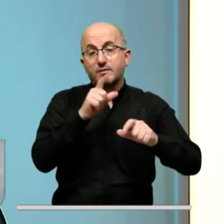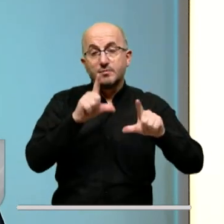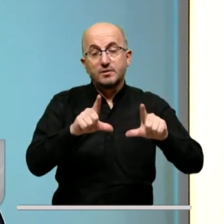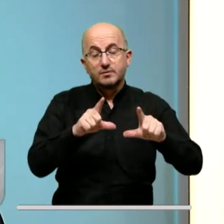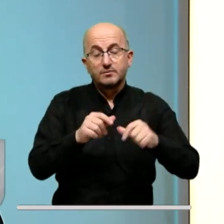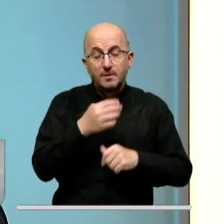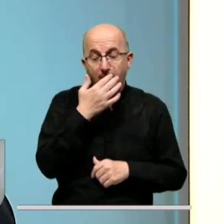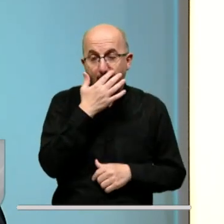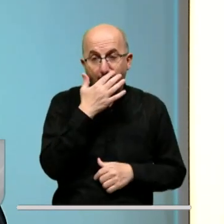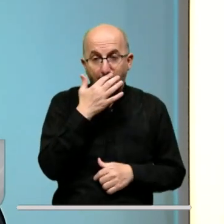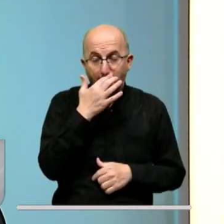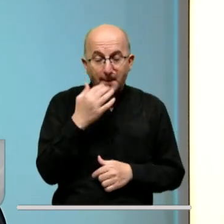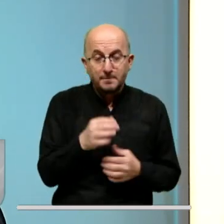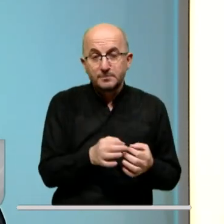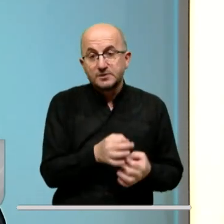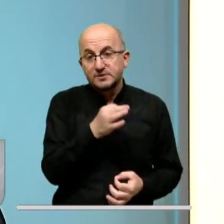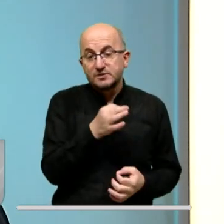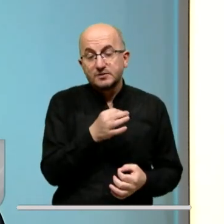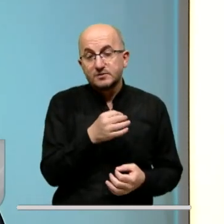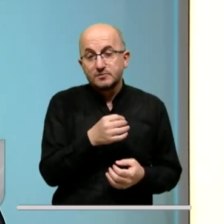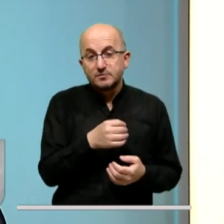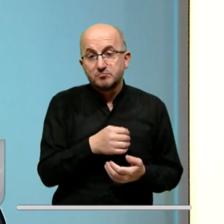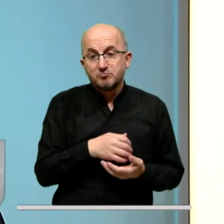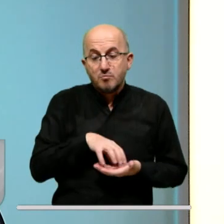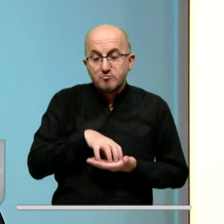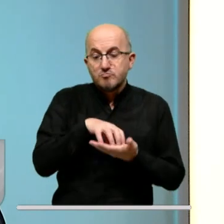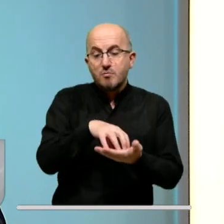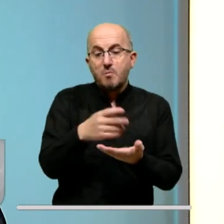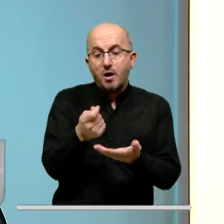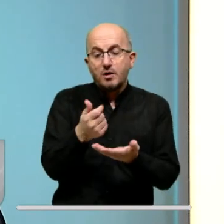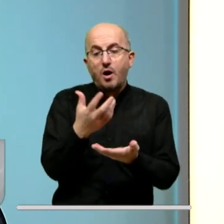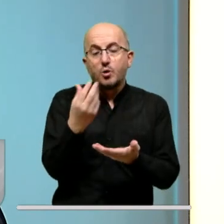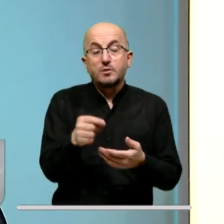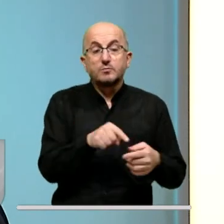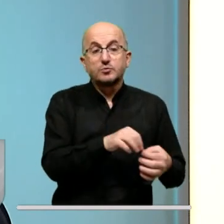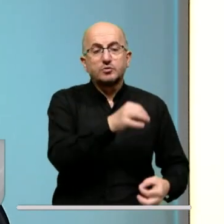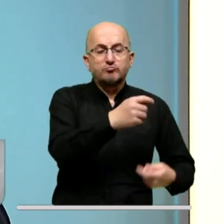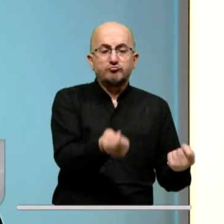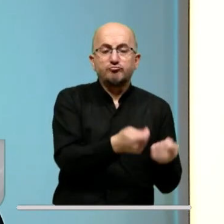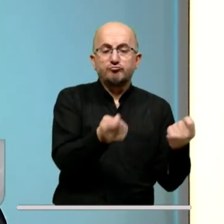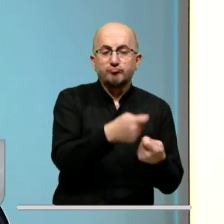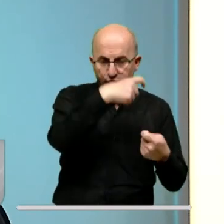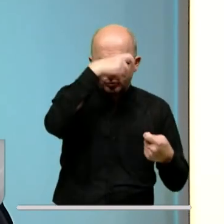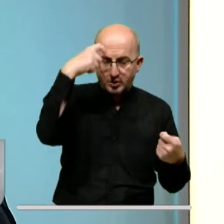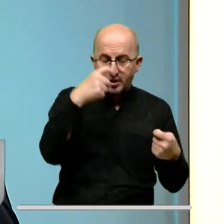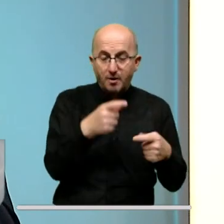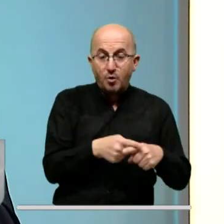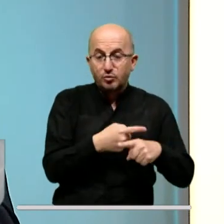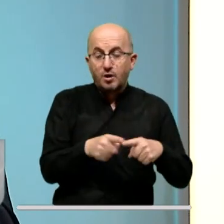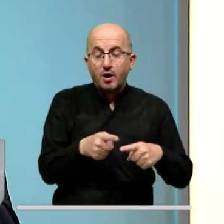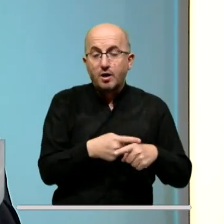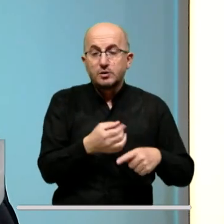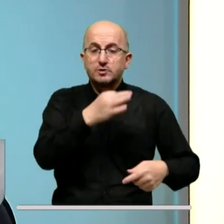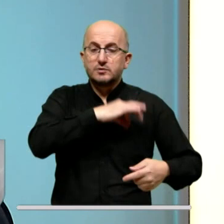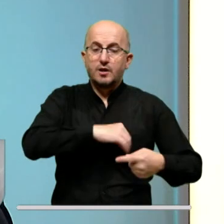ne diyoruz mudaraba diyoruz yani birisinde ne olur sermaye olur öbüründe de ne olur Efendim Emek olur emek sermaye işbirliğine mudaraba